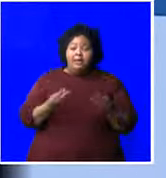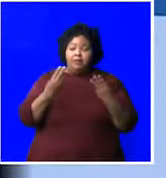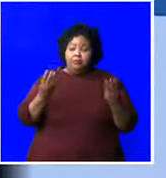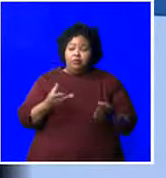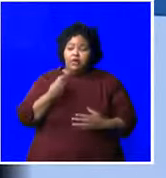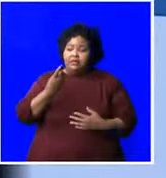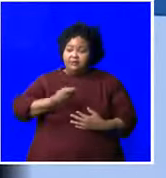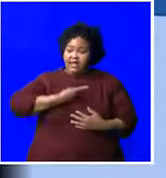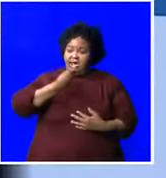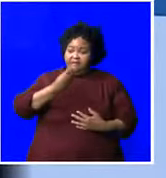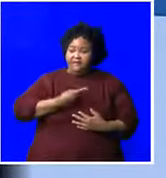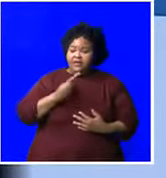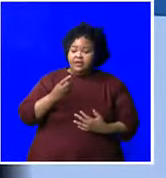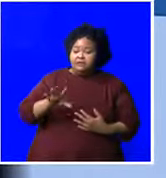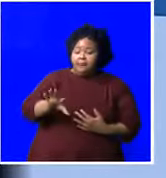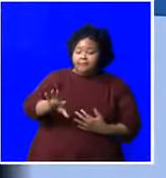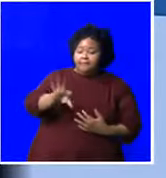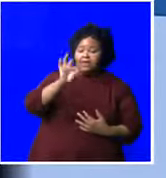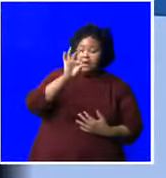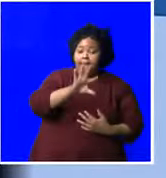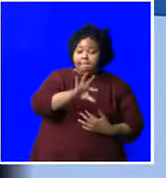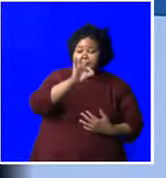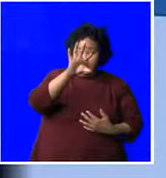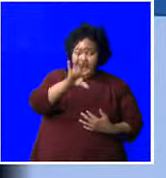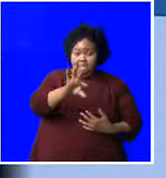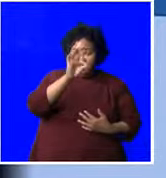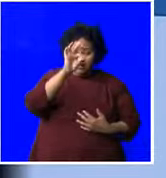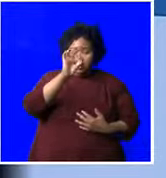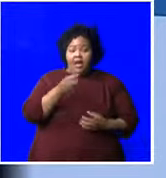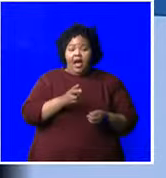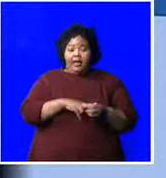Siyatikhulumela, asikhulunyelwa abantu labanye.